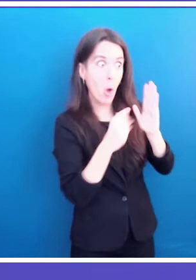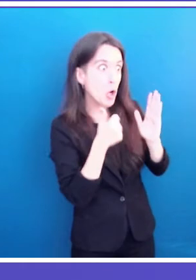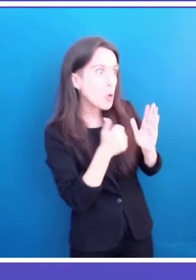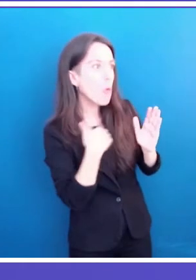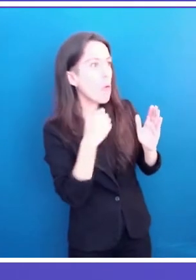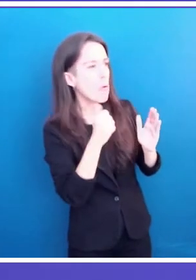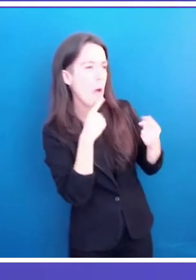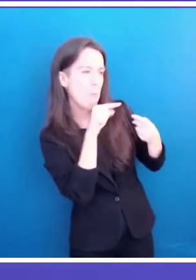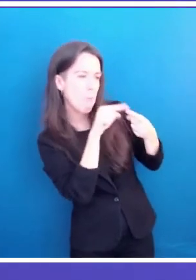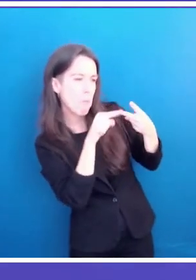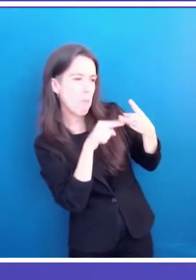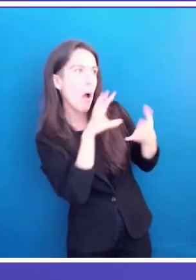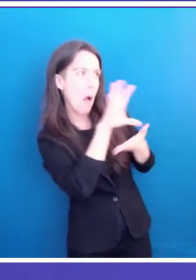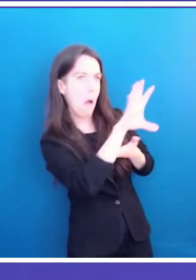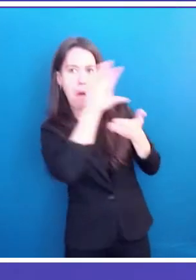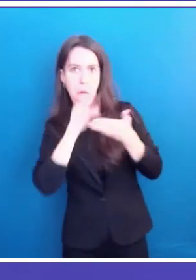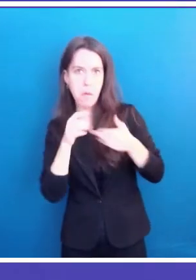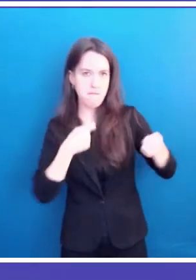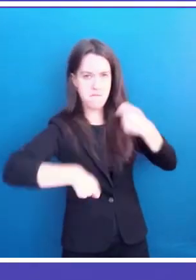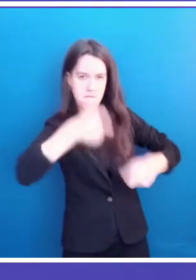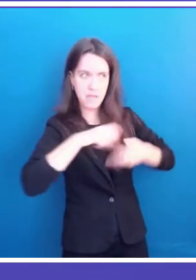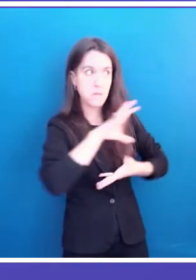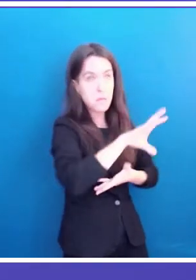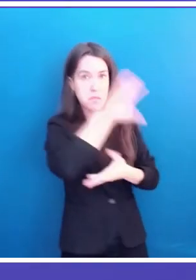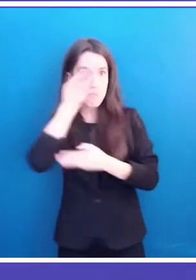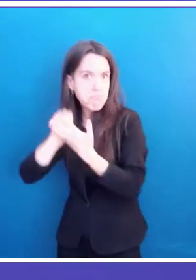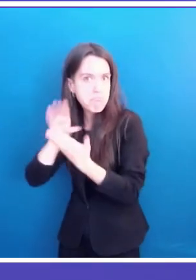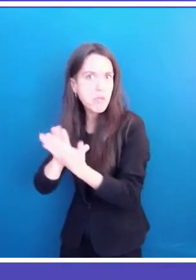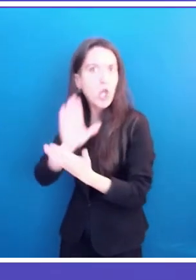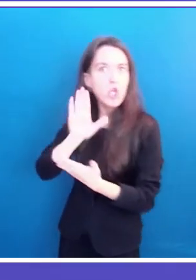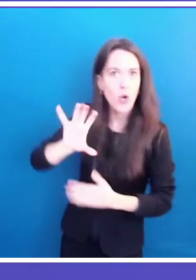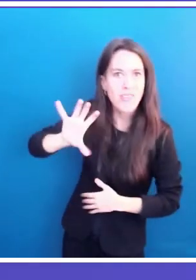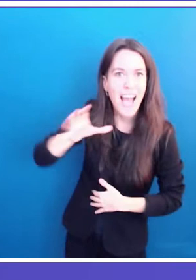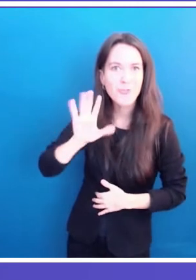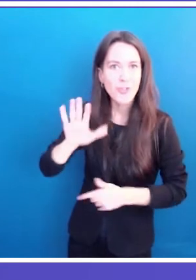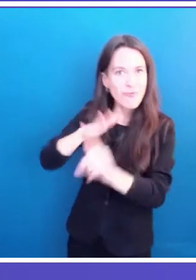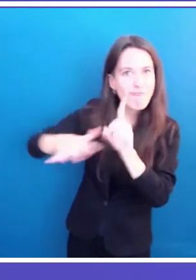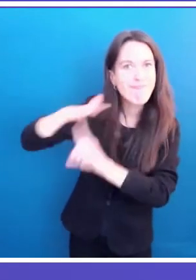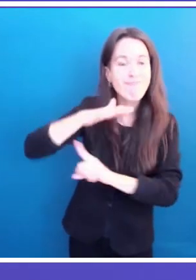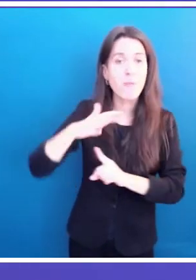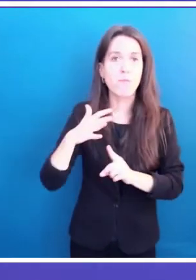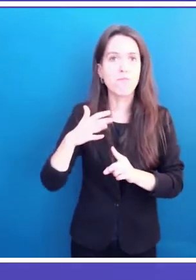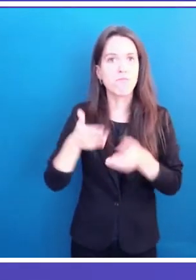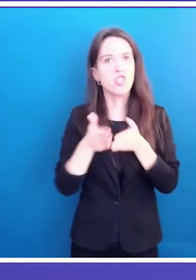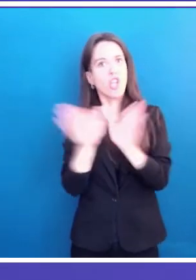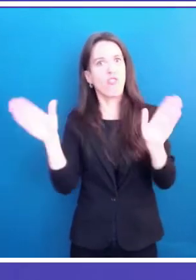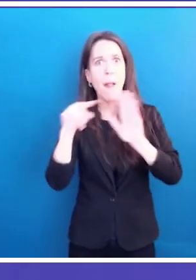والسكان المحليين. من الطبيعي أيضا أن نعتمد سياسات عامة وفيها مستوى على مستوى